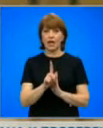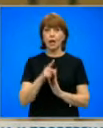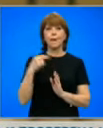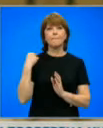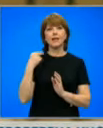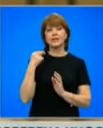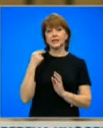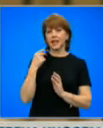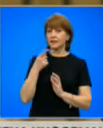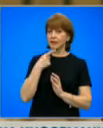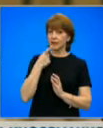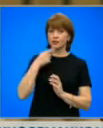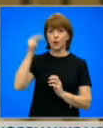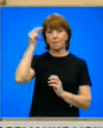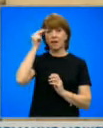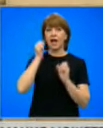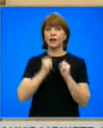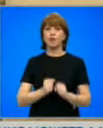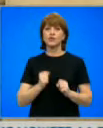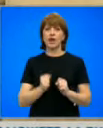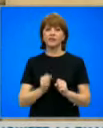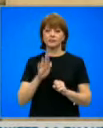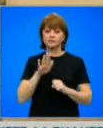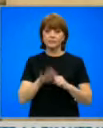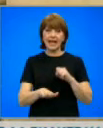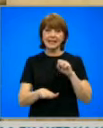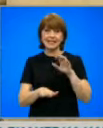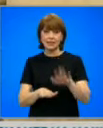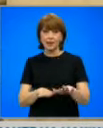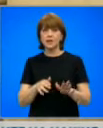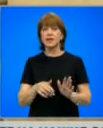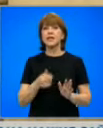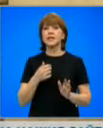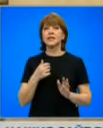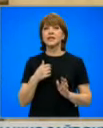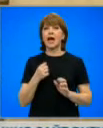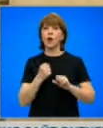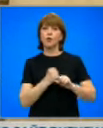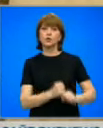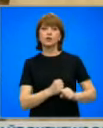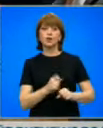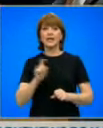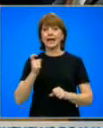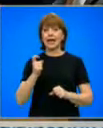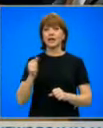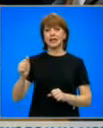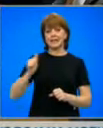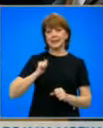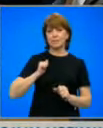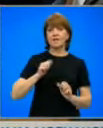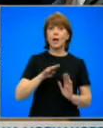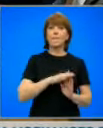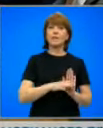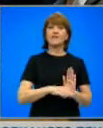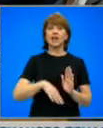е изтъкнал, че страната ни очаква конкретни стъпки за предоставяне на конституционни гаранции за реалното спазване на правата на